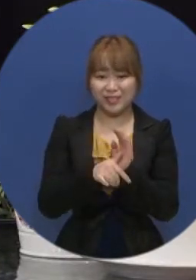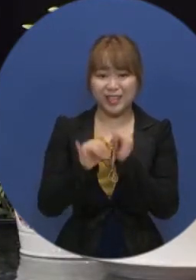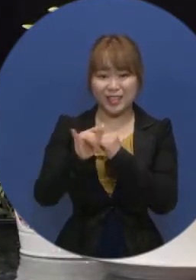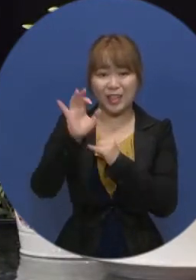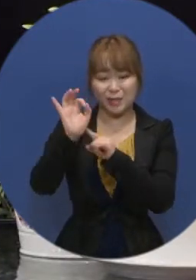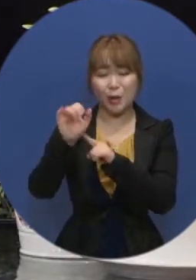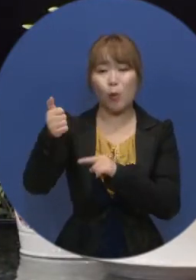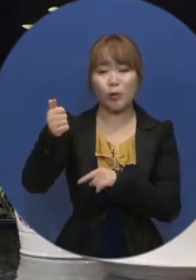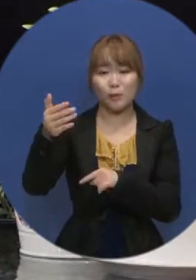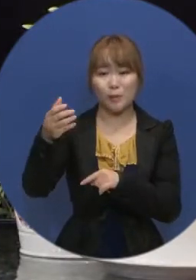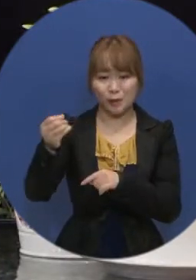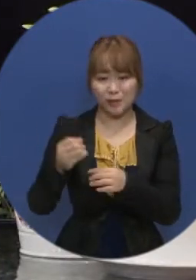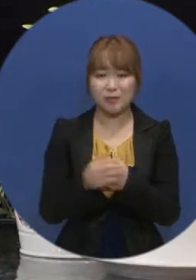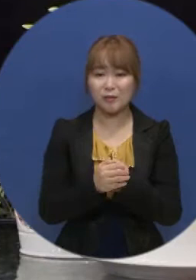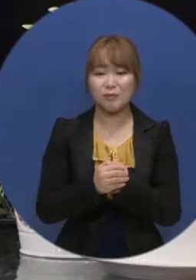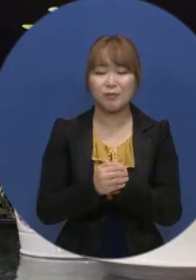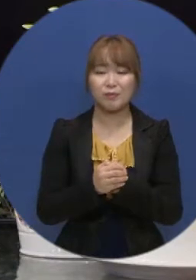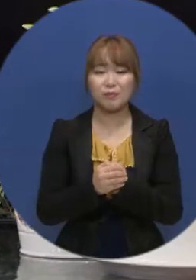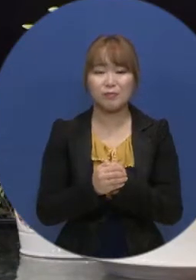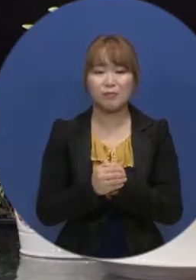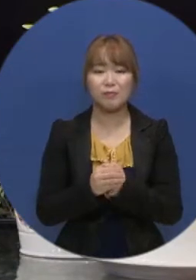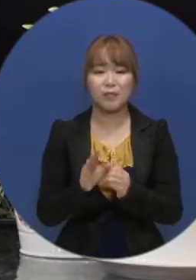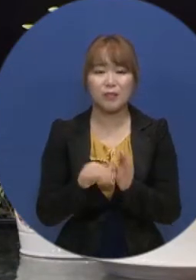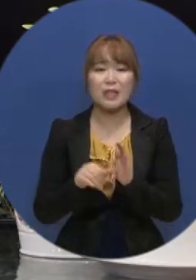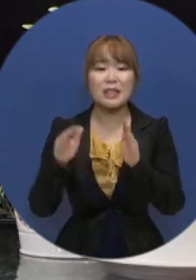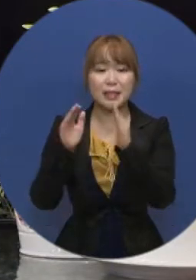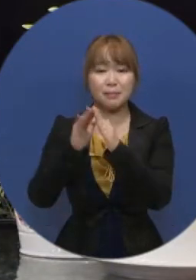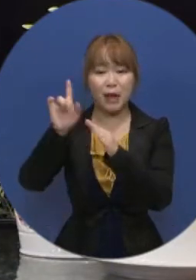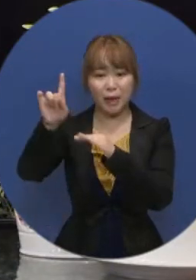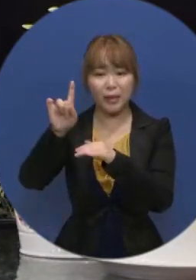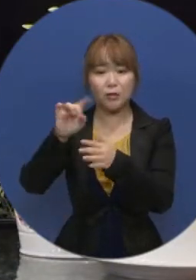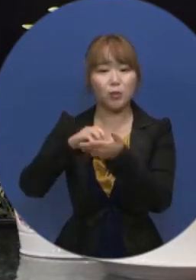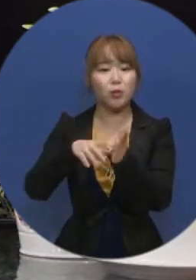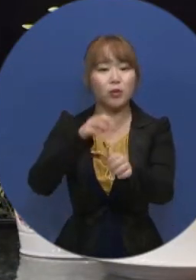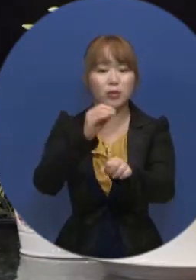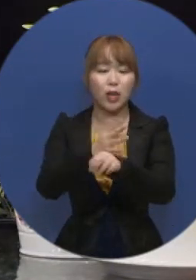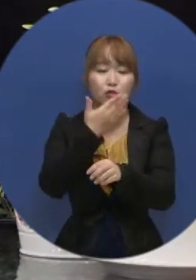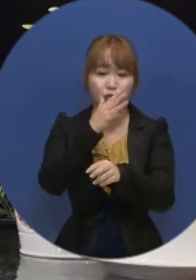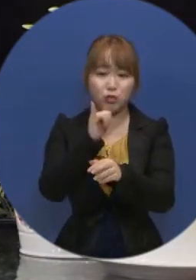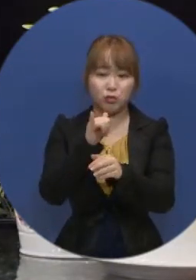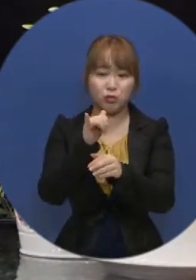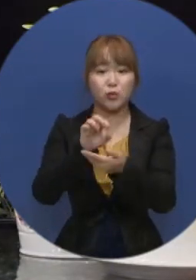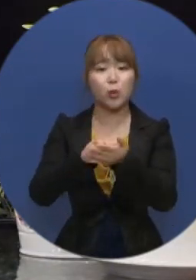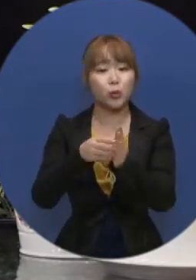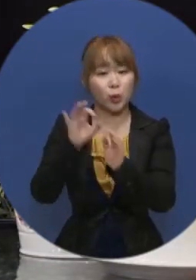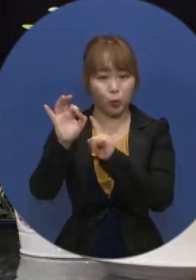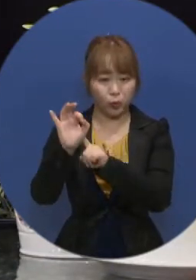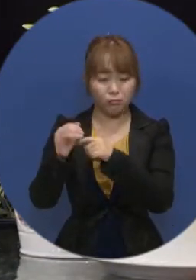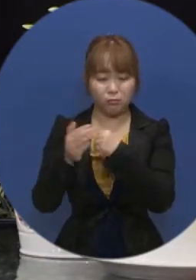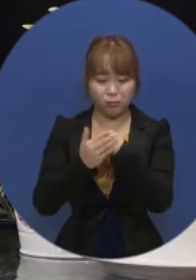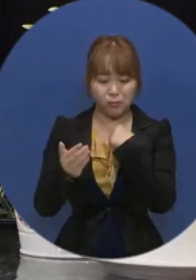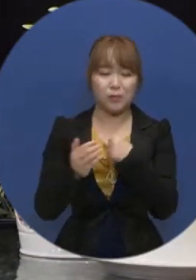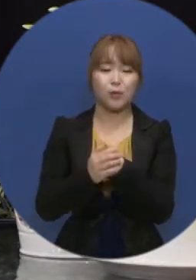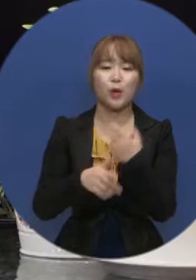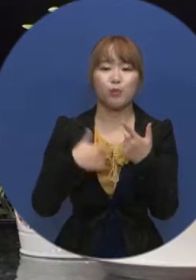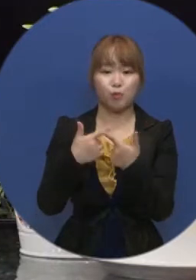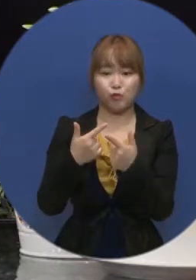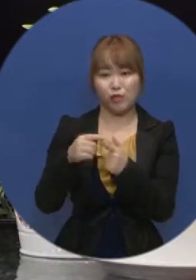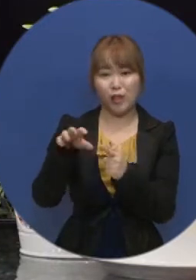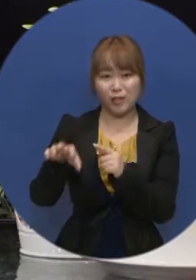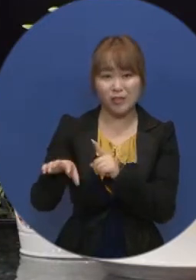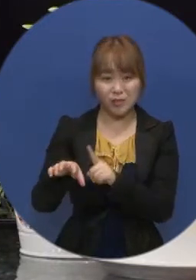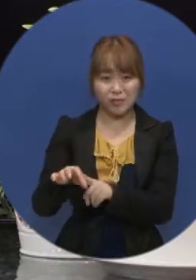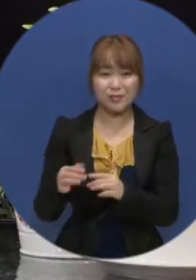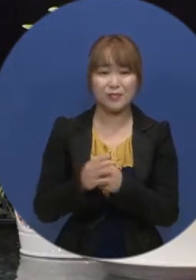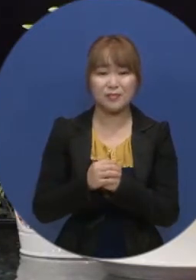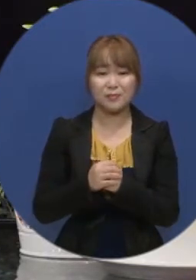50만 원이었었는데 네. 그때 집 한 채 살 돈이었습니다. 와. 그래서 그 부산서